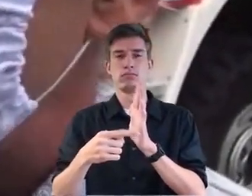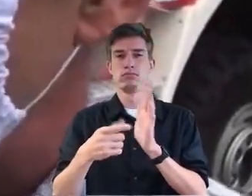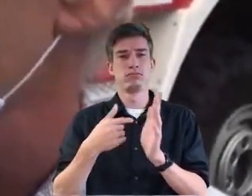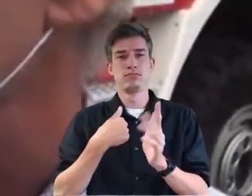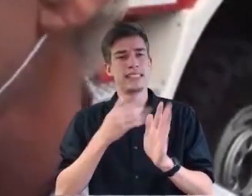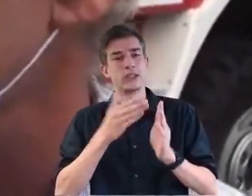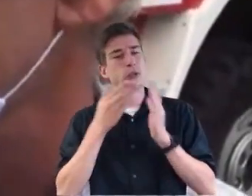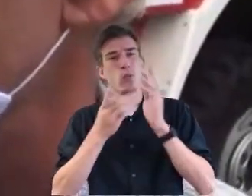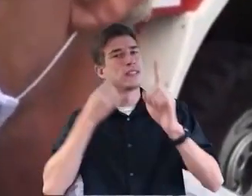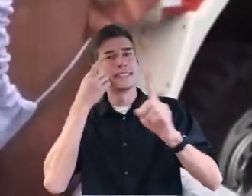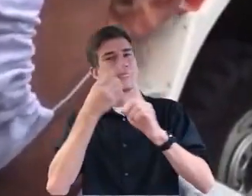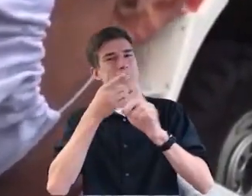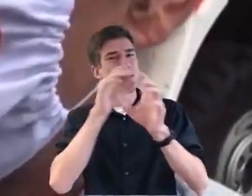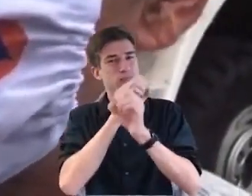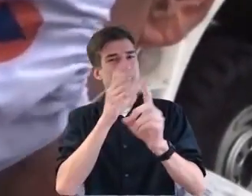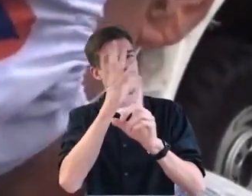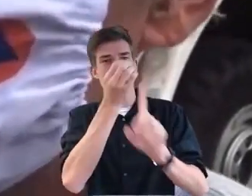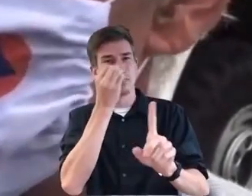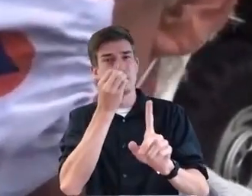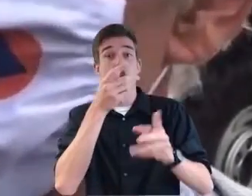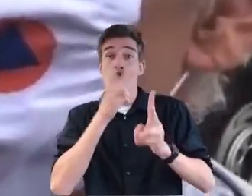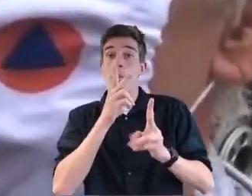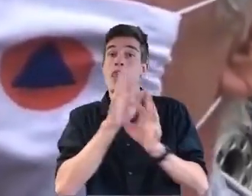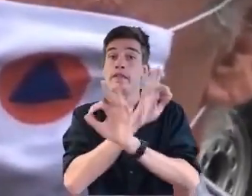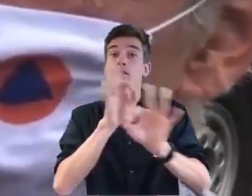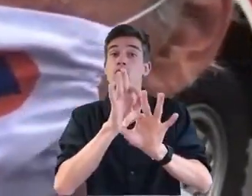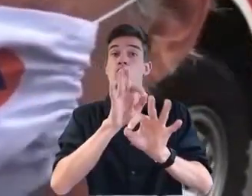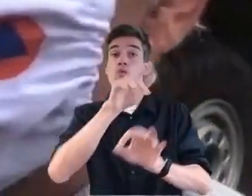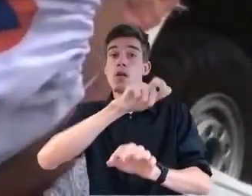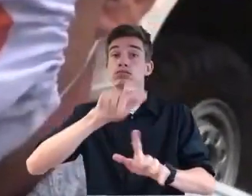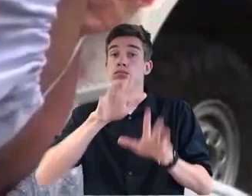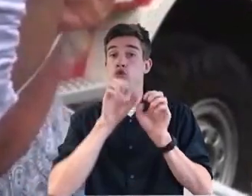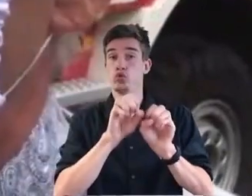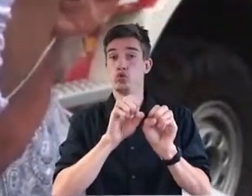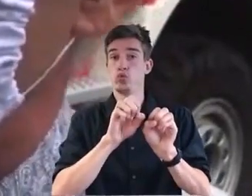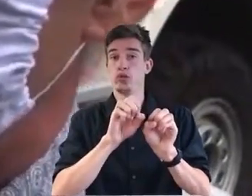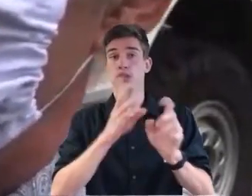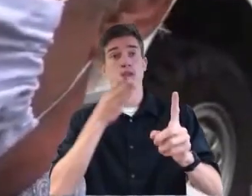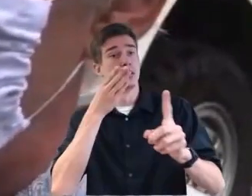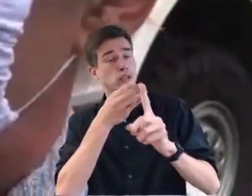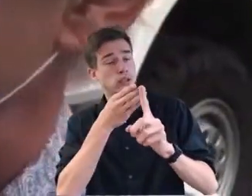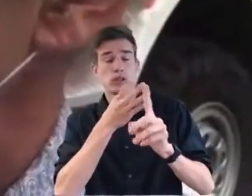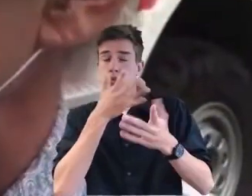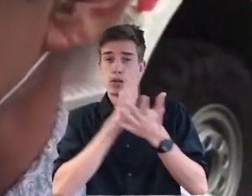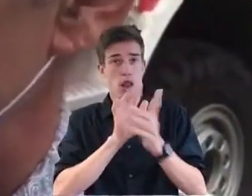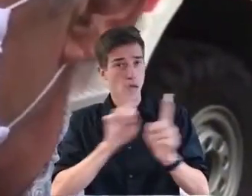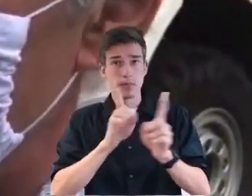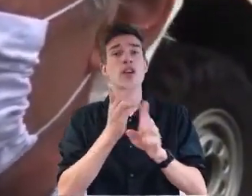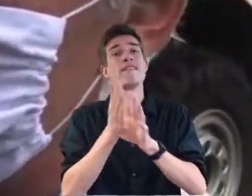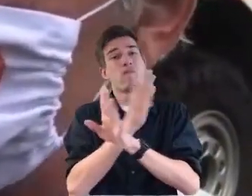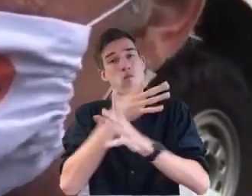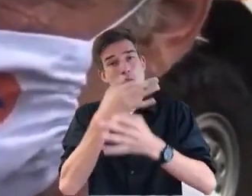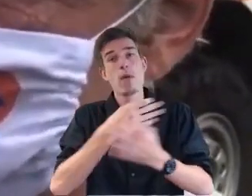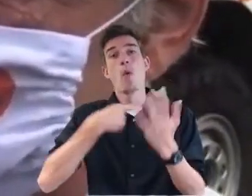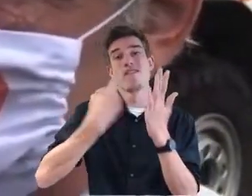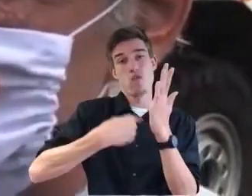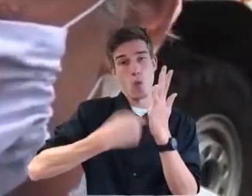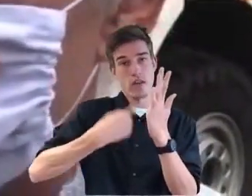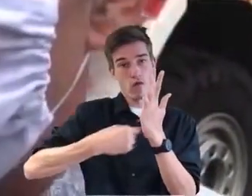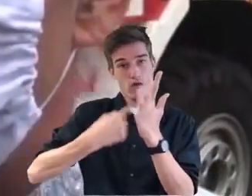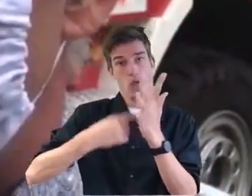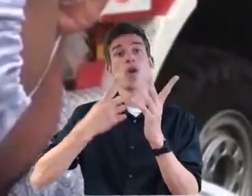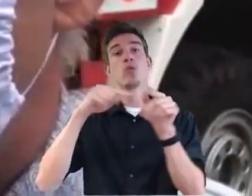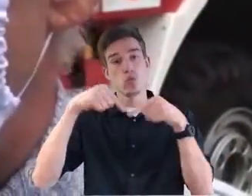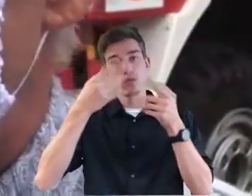irgendetwas nicht erreichen kann, was man eigentlich zum Schutz der Bevölkerung tun müsste. Und wenn man die Fähigkeitslücke erkannt hat, macht man eine einsatztaktische Forderung, um die zu